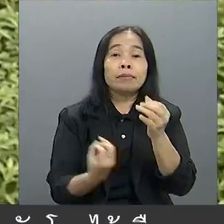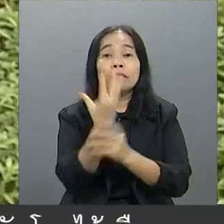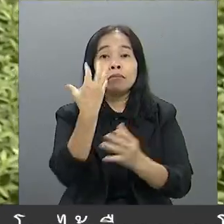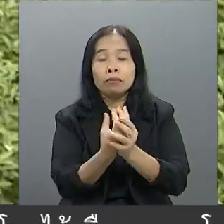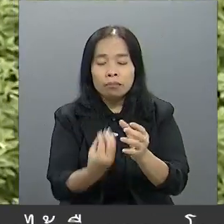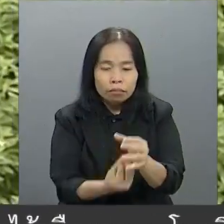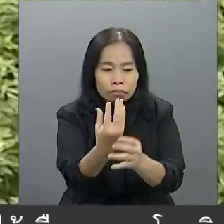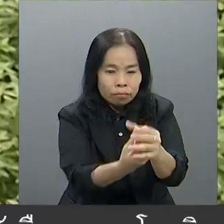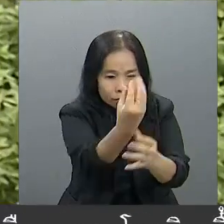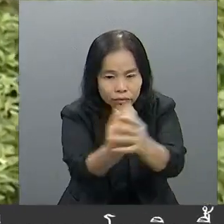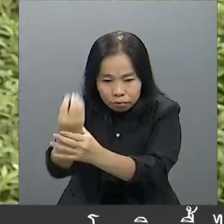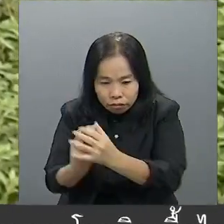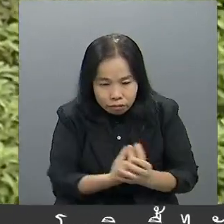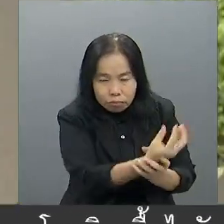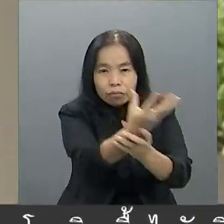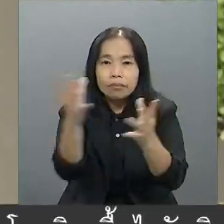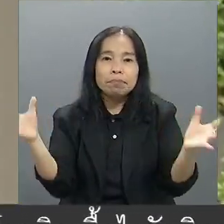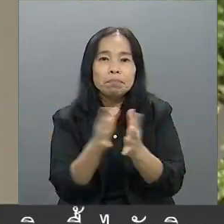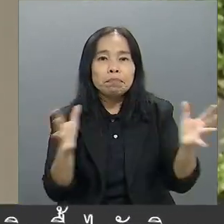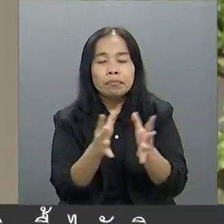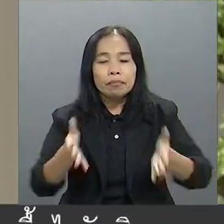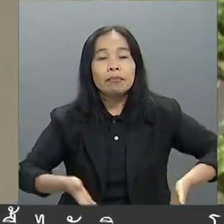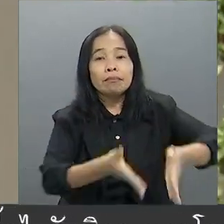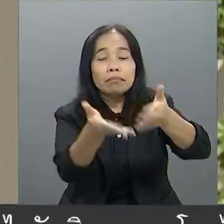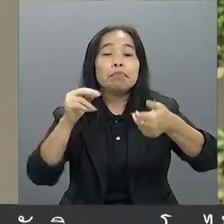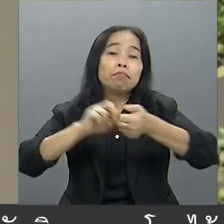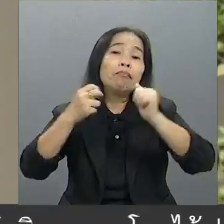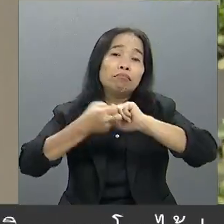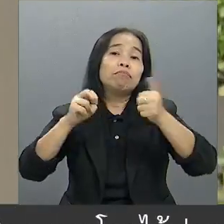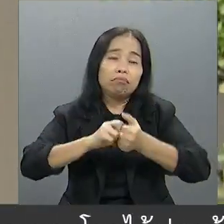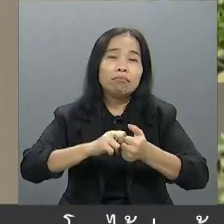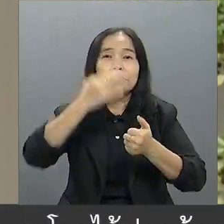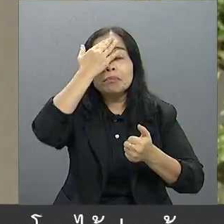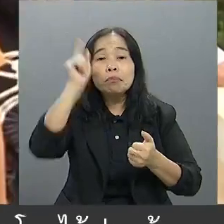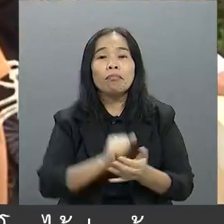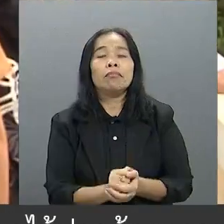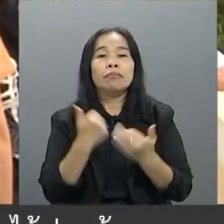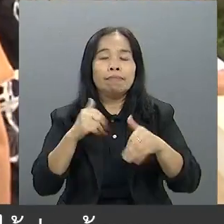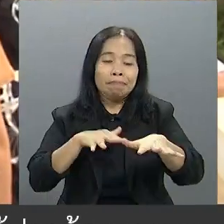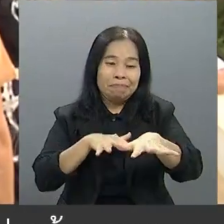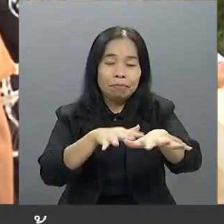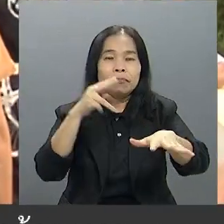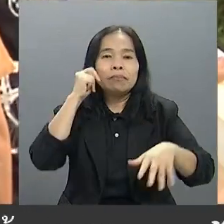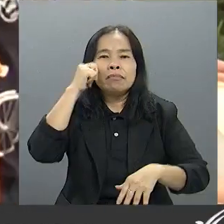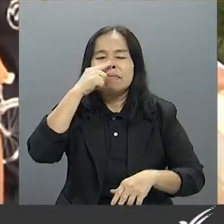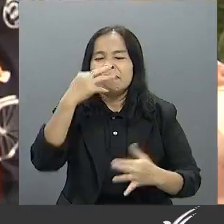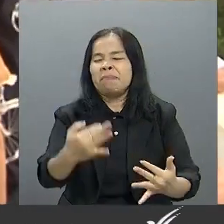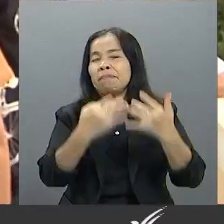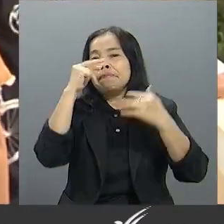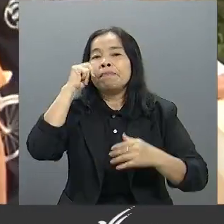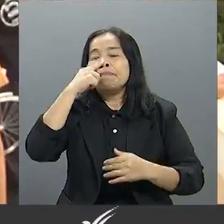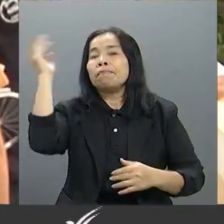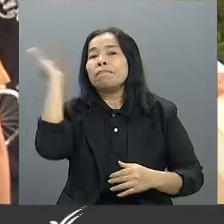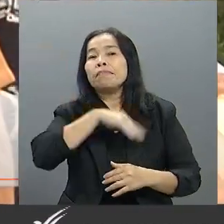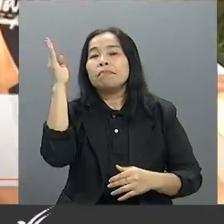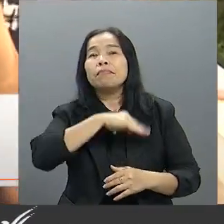งขึ้นเต็มคลองและตอนนี้ปัญหาที่ตามมาคือเริ่มน้ำเน่าเสียแล้วค่ะ เดือดร้อนช่วงนี้ผักชวาจะหนา